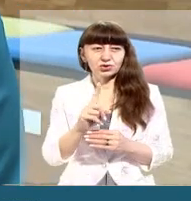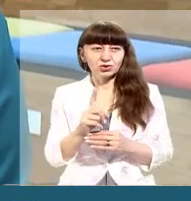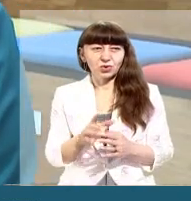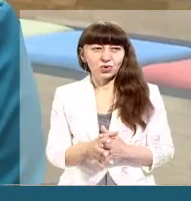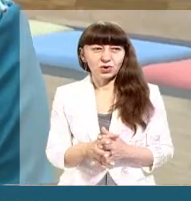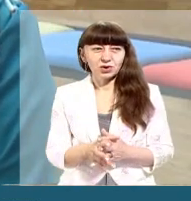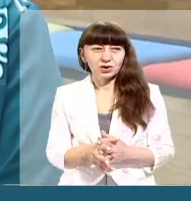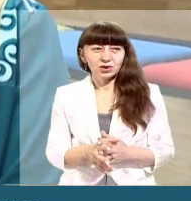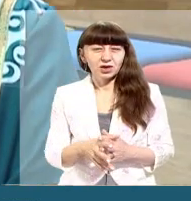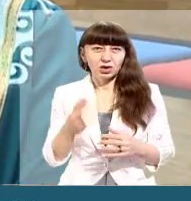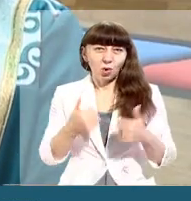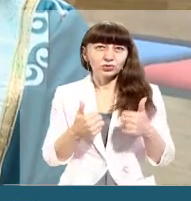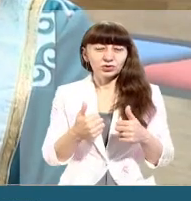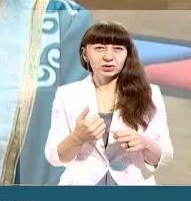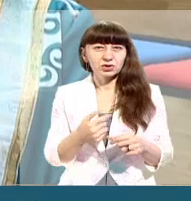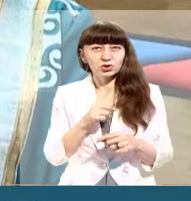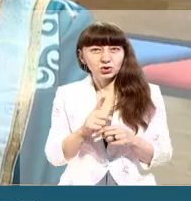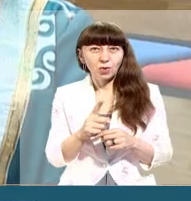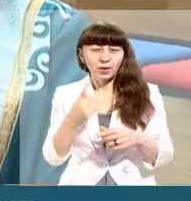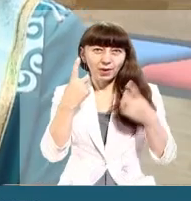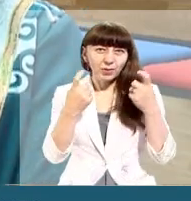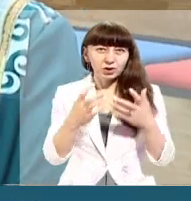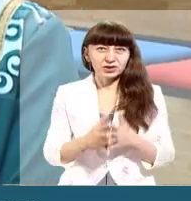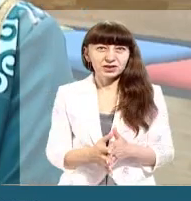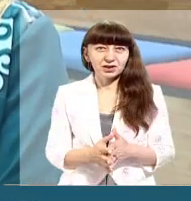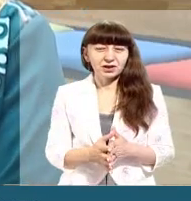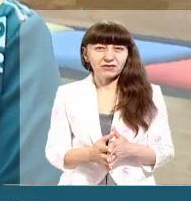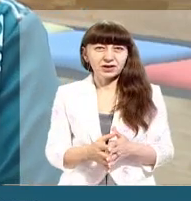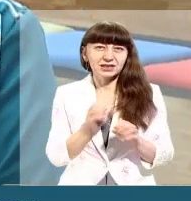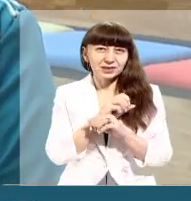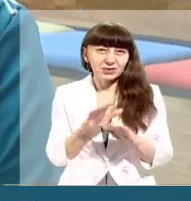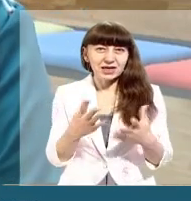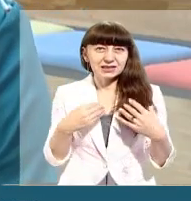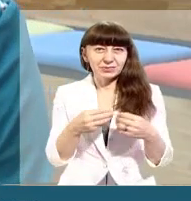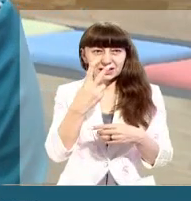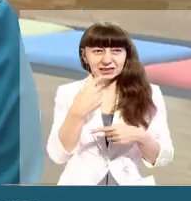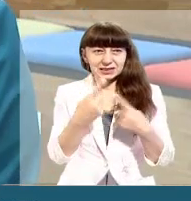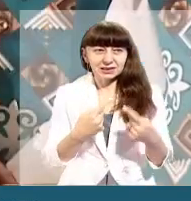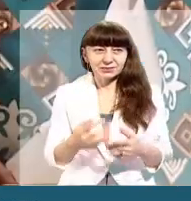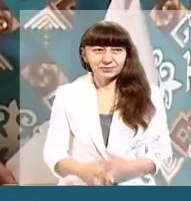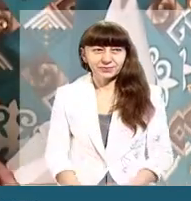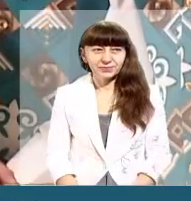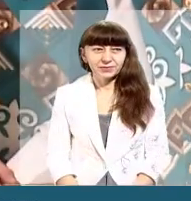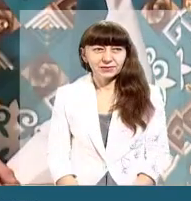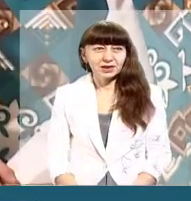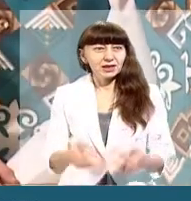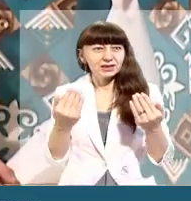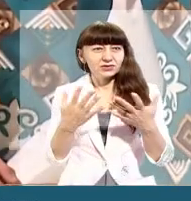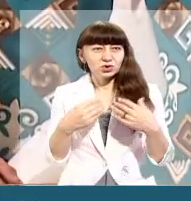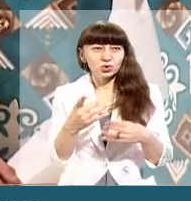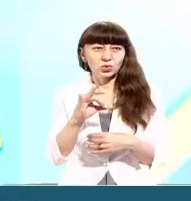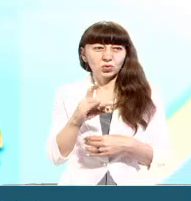этого самого конкурса. Это чтобы популяризировать семейные ценности, чтобы вообще семью. Сегодня